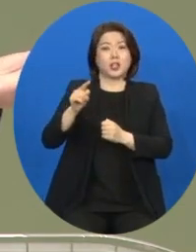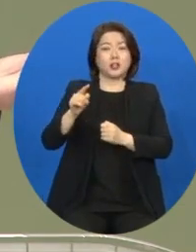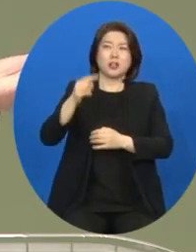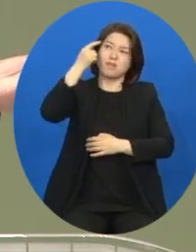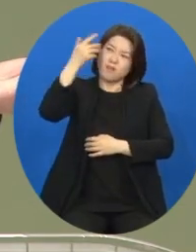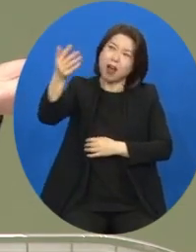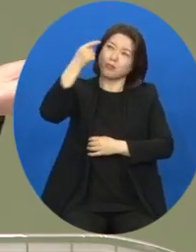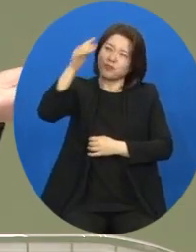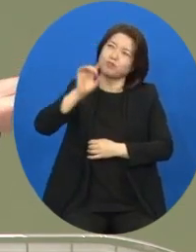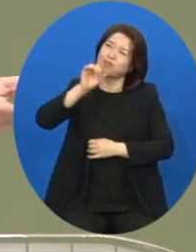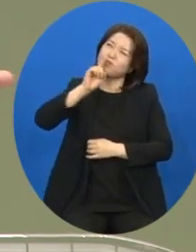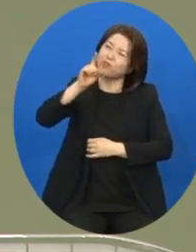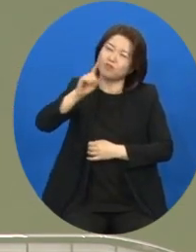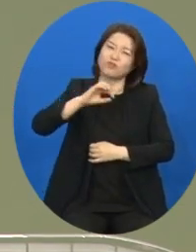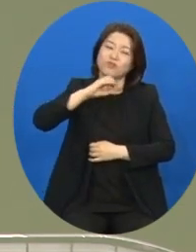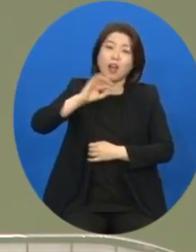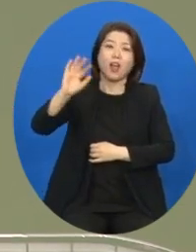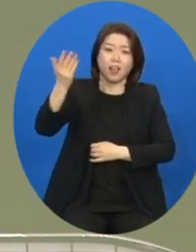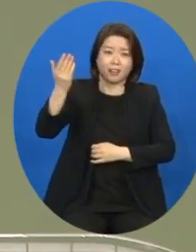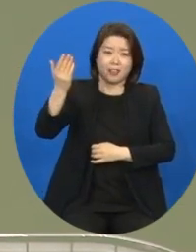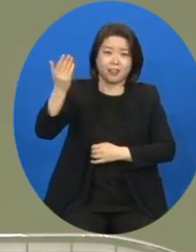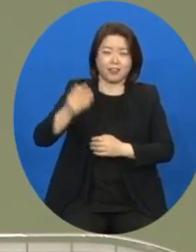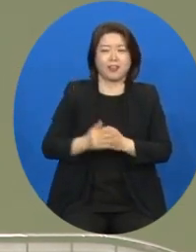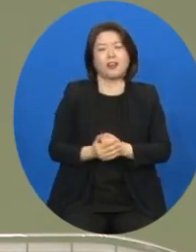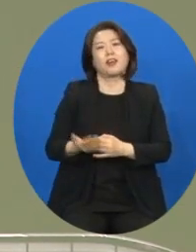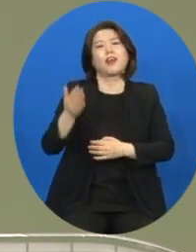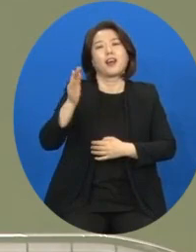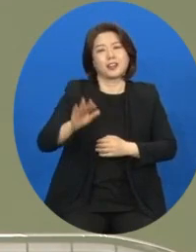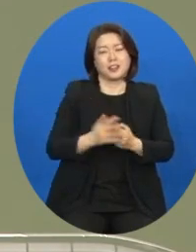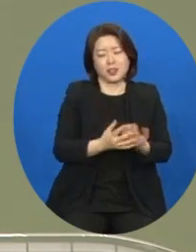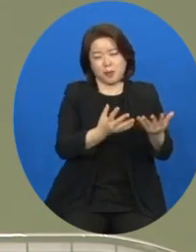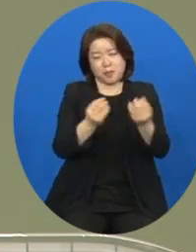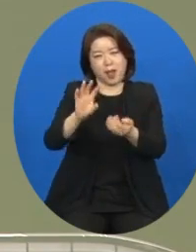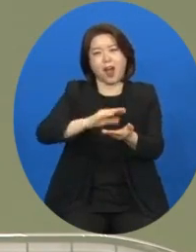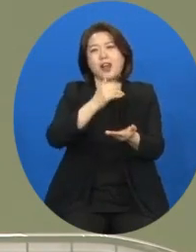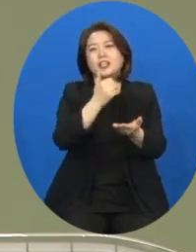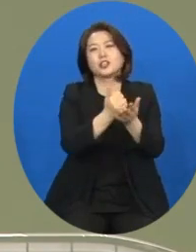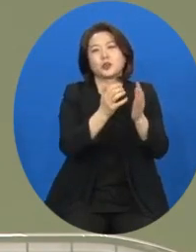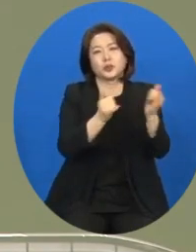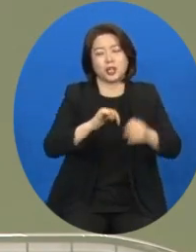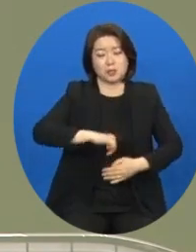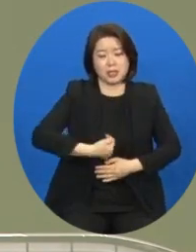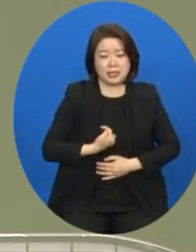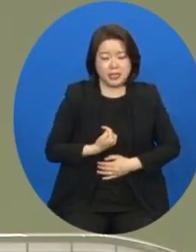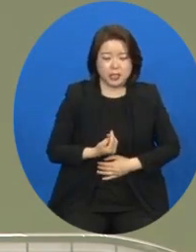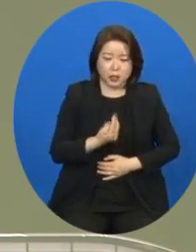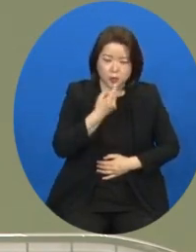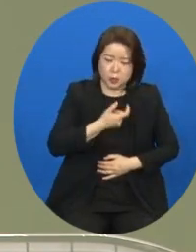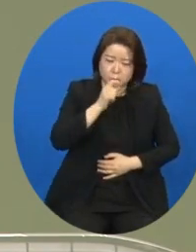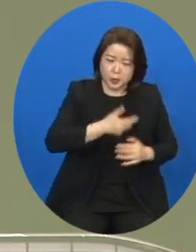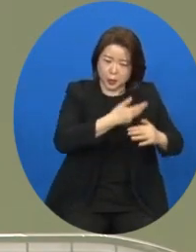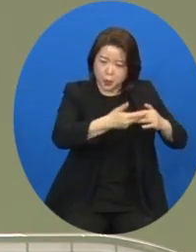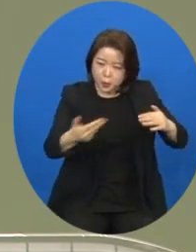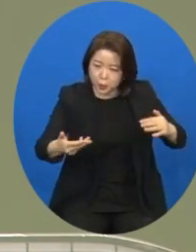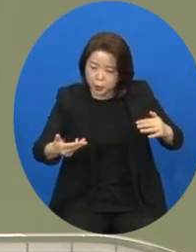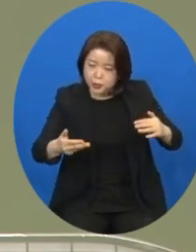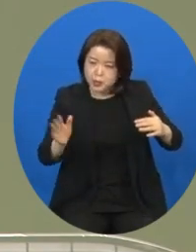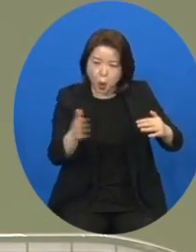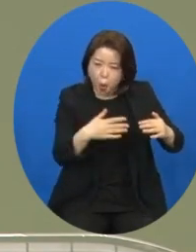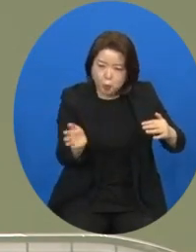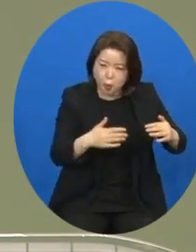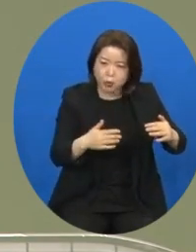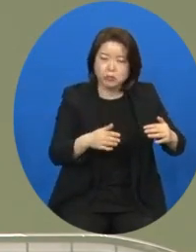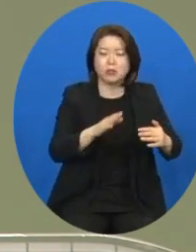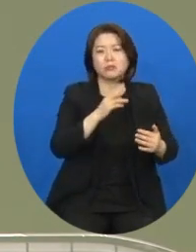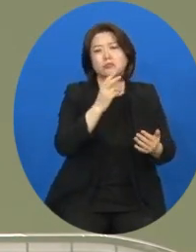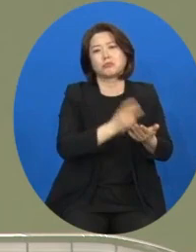거죠. 너무나 많은 그리스도인들이 자기에게서 생수의 강이 흘러나지 않는 것을 아주 당연히 생각합니다.